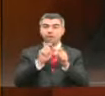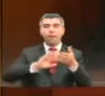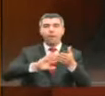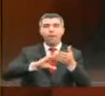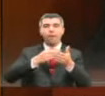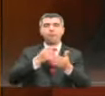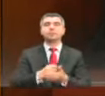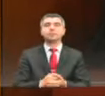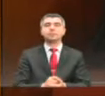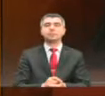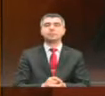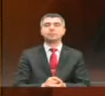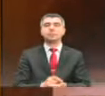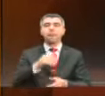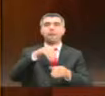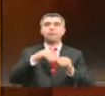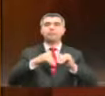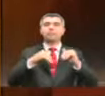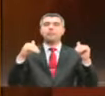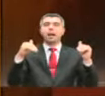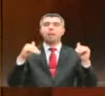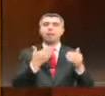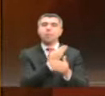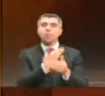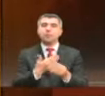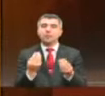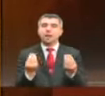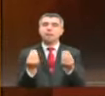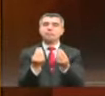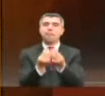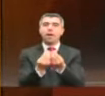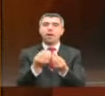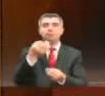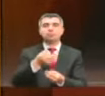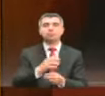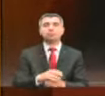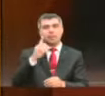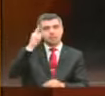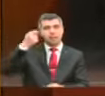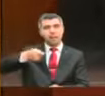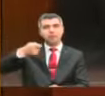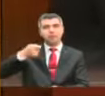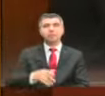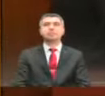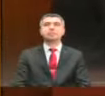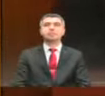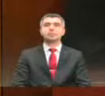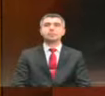والسادة النواب والمستشارين المحترمين، السلام عليكم.